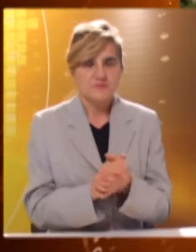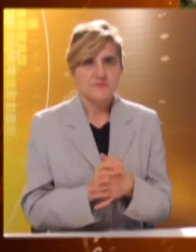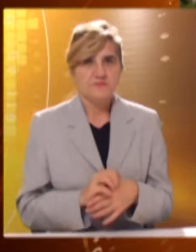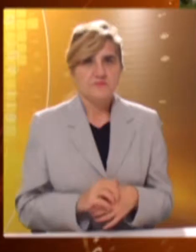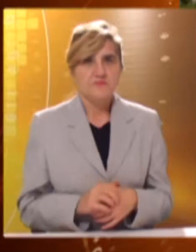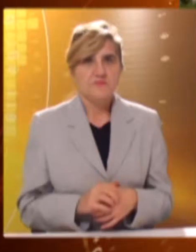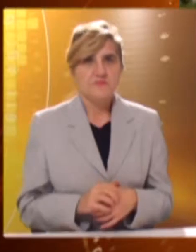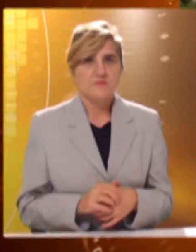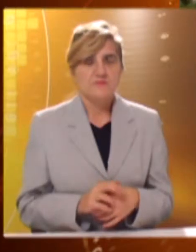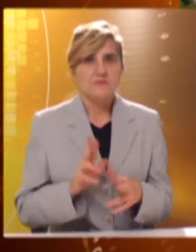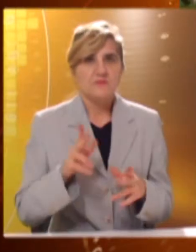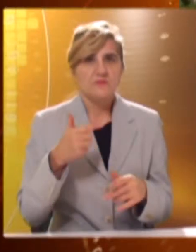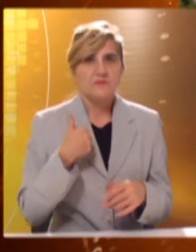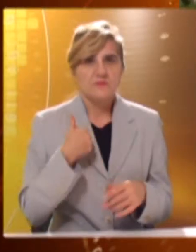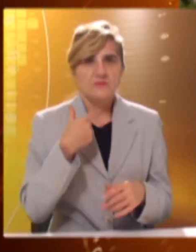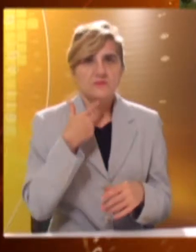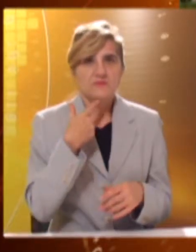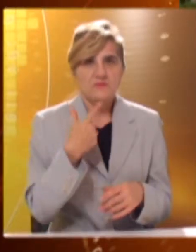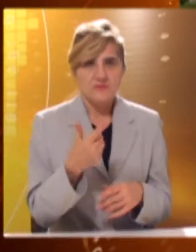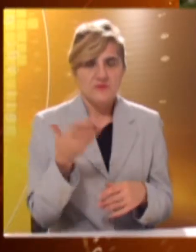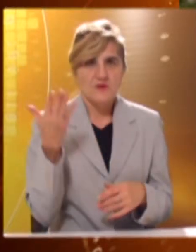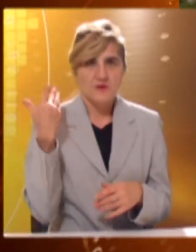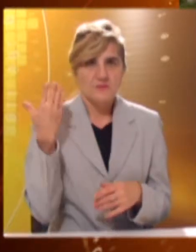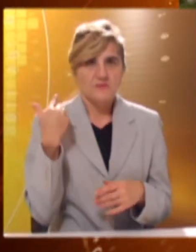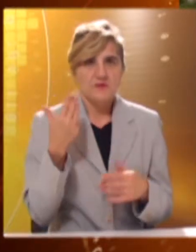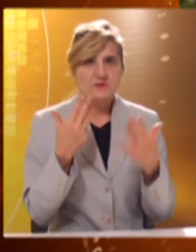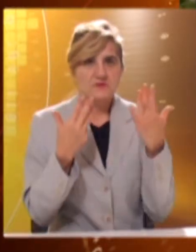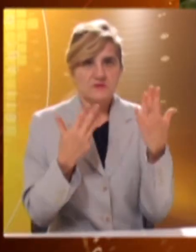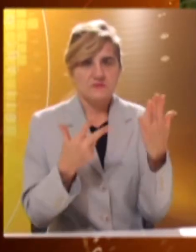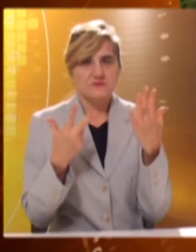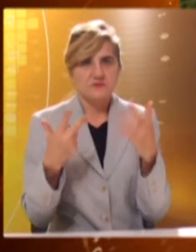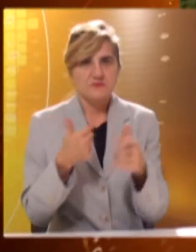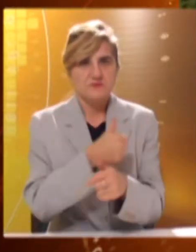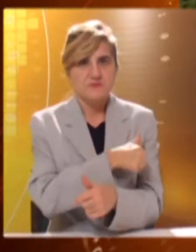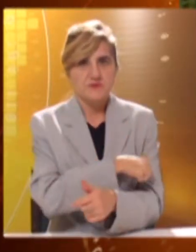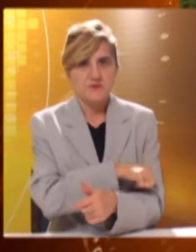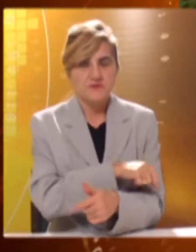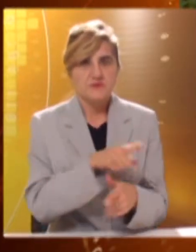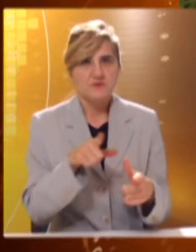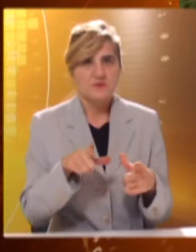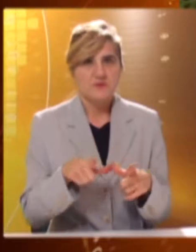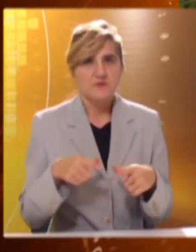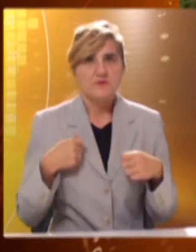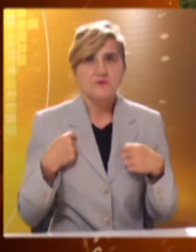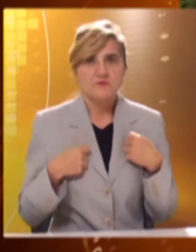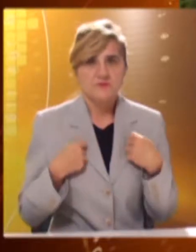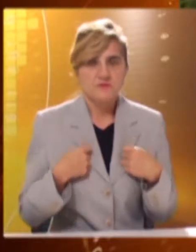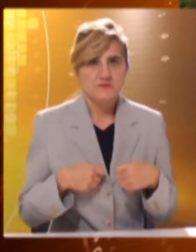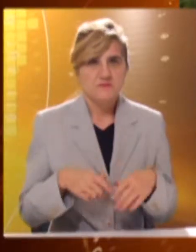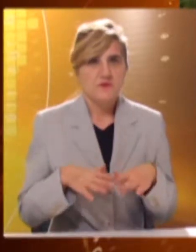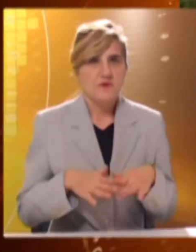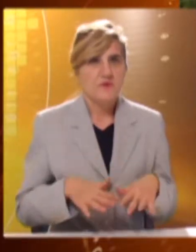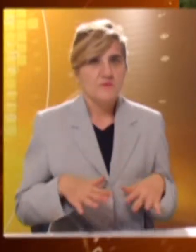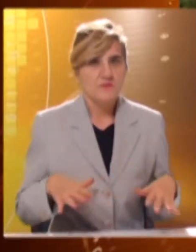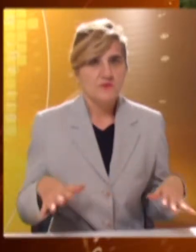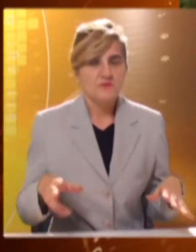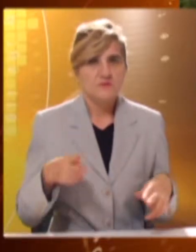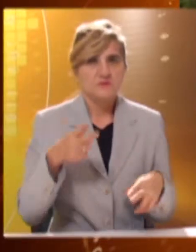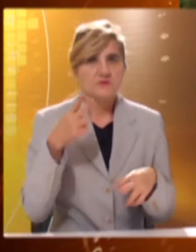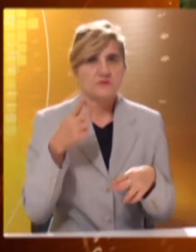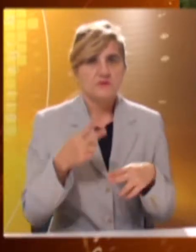Pa prvo da kažem da je pre 98 godina ulaskom srpske vojske u Subotici bunjevačka